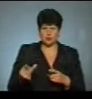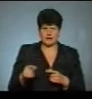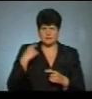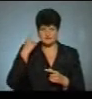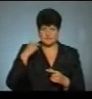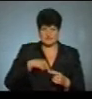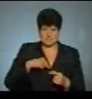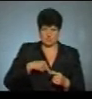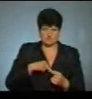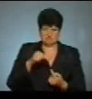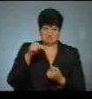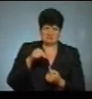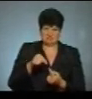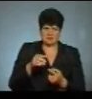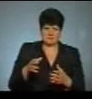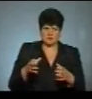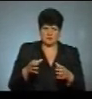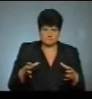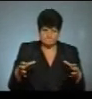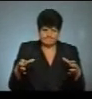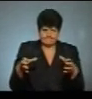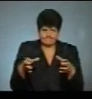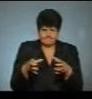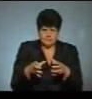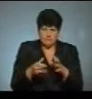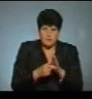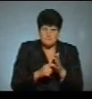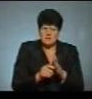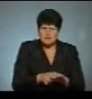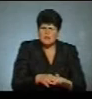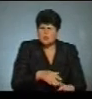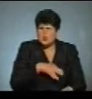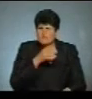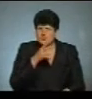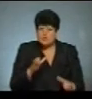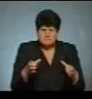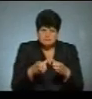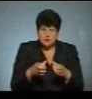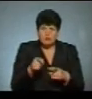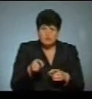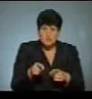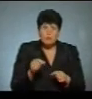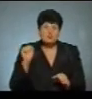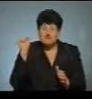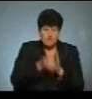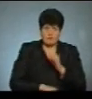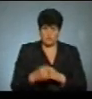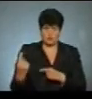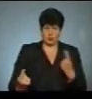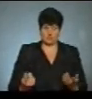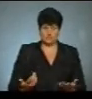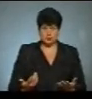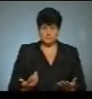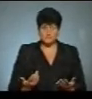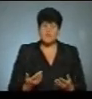несумісних замкнути в приміщенні одному на тривалий час, вони фізично можуть повбивати один одного. Ну